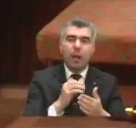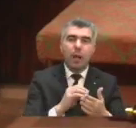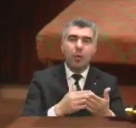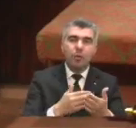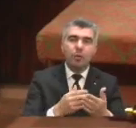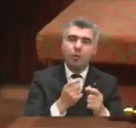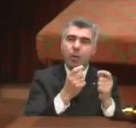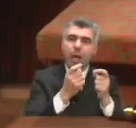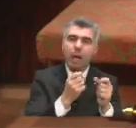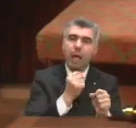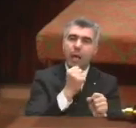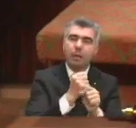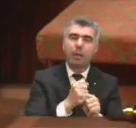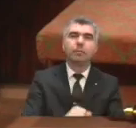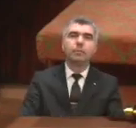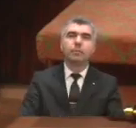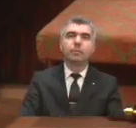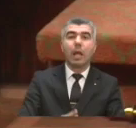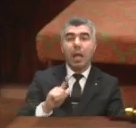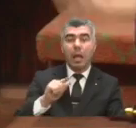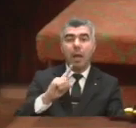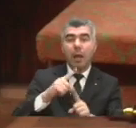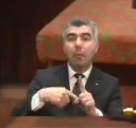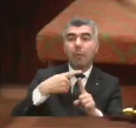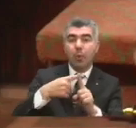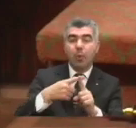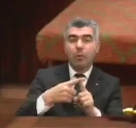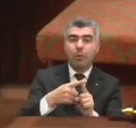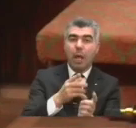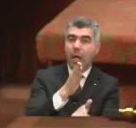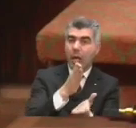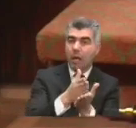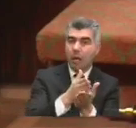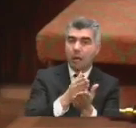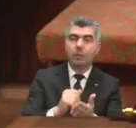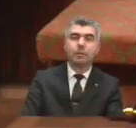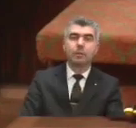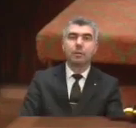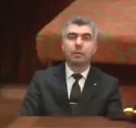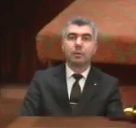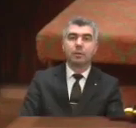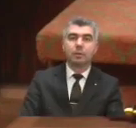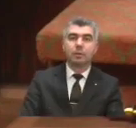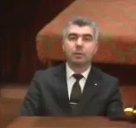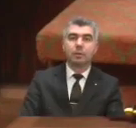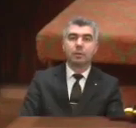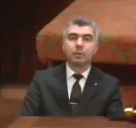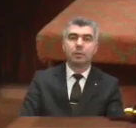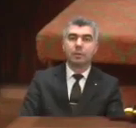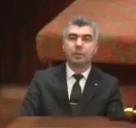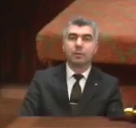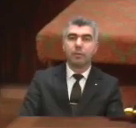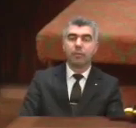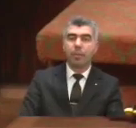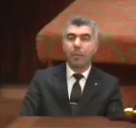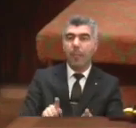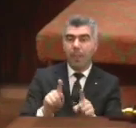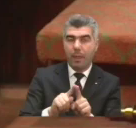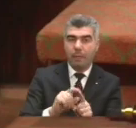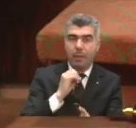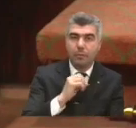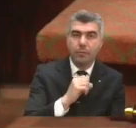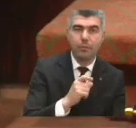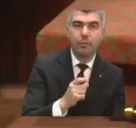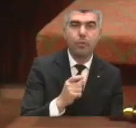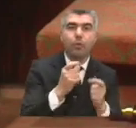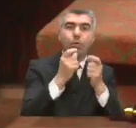الاستثمار. كاين كذلك الحق، وهذا كينطبق كذلك مع نقولوا تنافسية